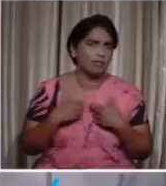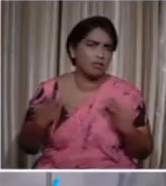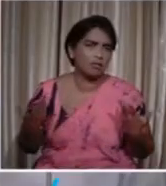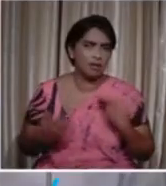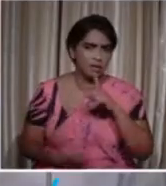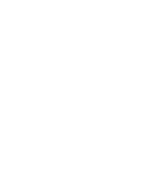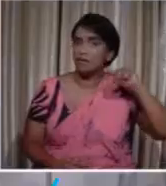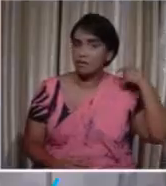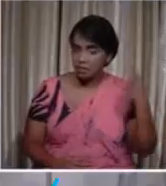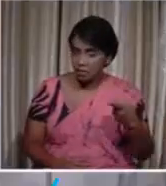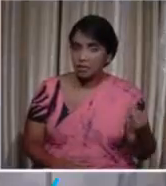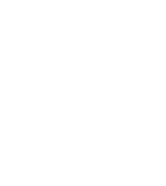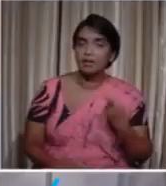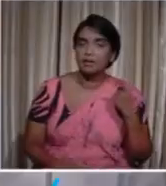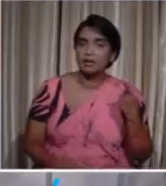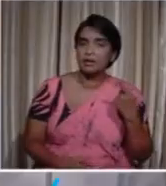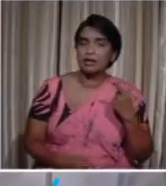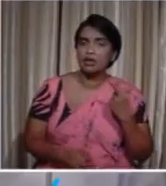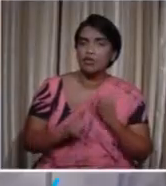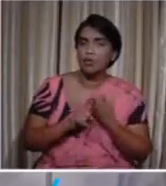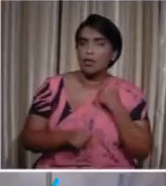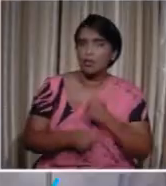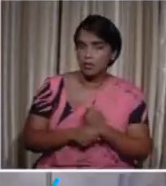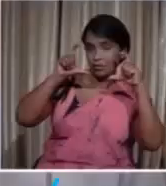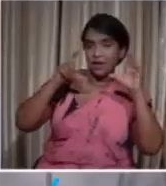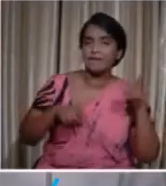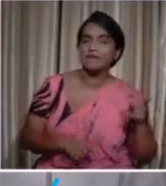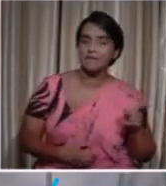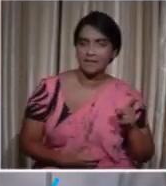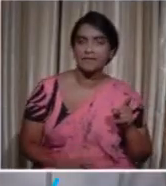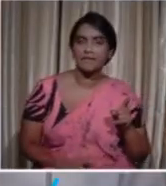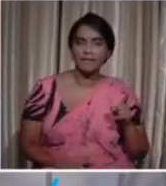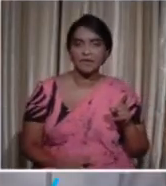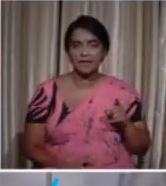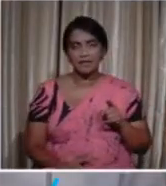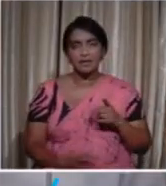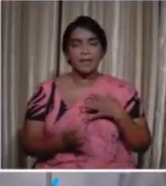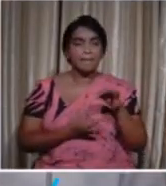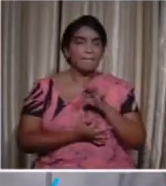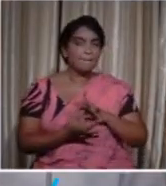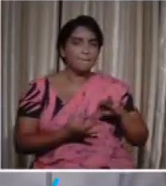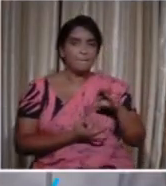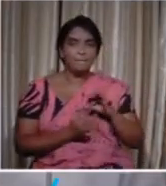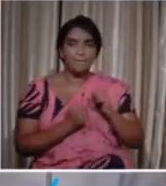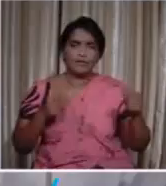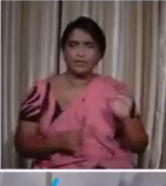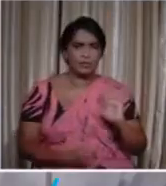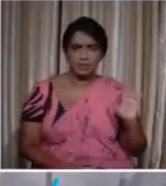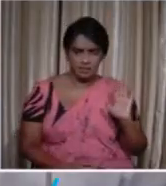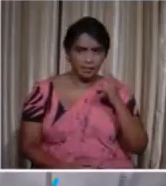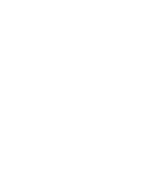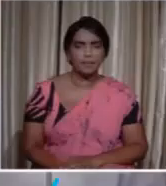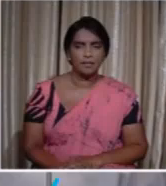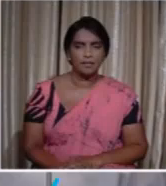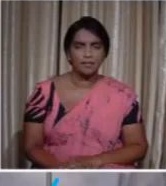කියලා. ඊළඟ දවසේ පෙරටු ගාමි කුමාර ගුණරත්න මේක පින්තූරෙත් තියෙනවා. පෙරටු ගාමි ප්‍රජාතන්ත්‍රවාදී වැඩ කරන එකට කවුරුත් විරුද්ධ නැහැ. ඒකෙන්